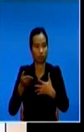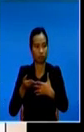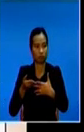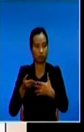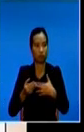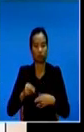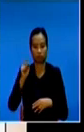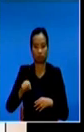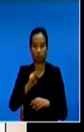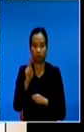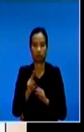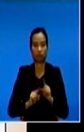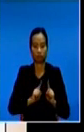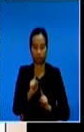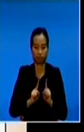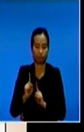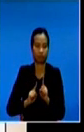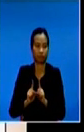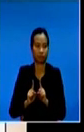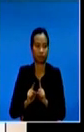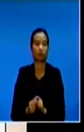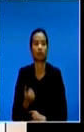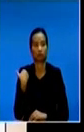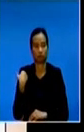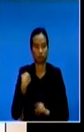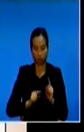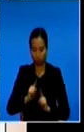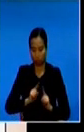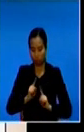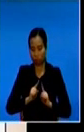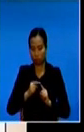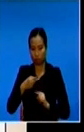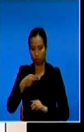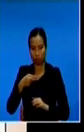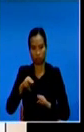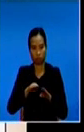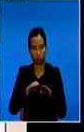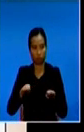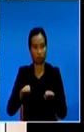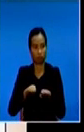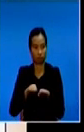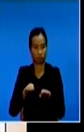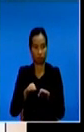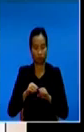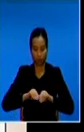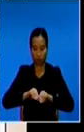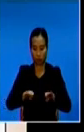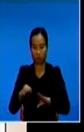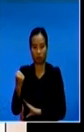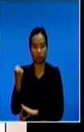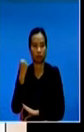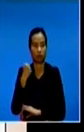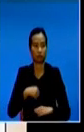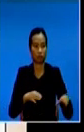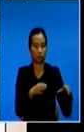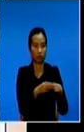ประเมินการประเมินก็จะวางหลักของการประเมินมอบกระจายอำนาจให้แต่ละกองบัญช